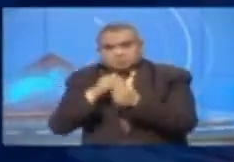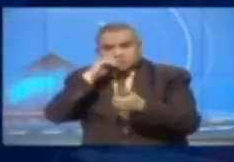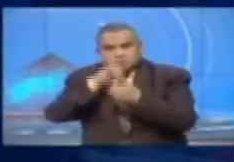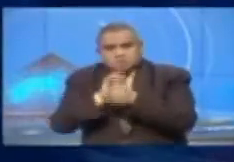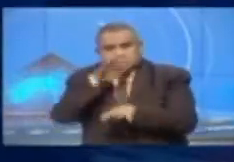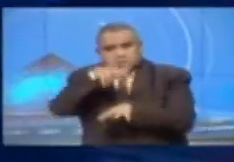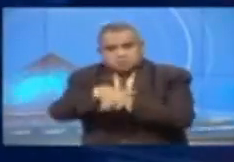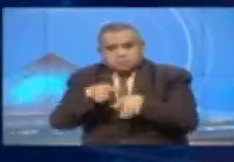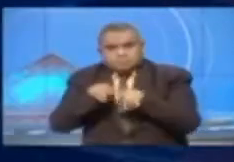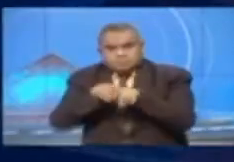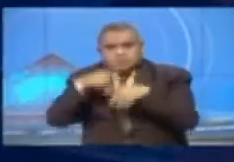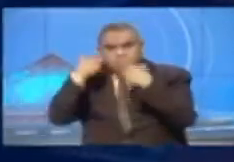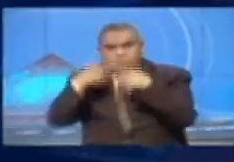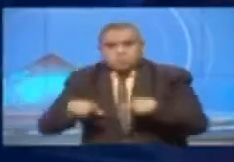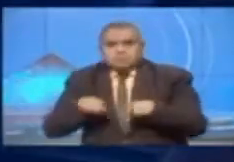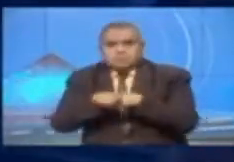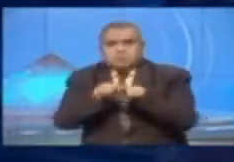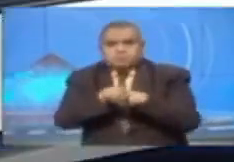في بناء الوطن.